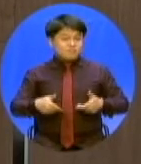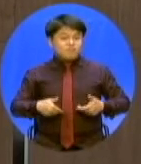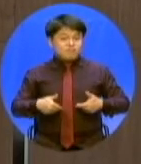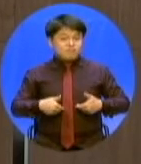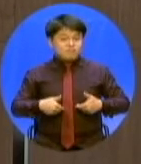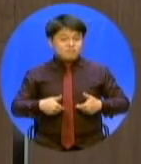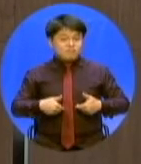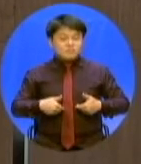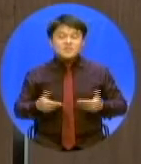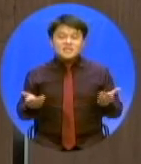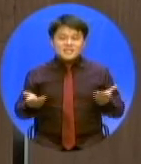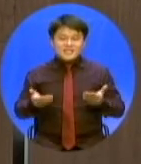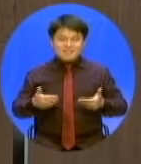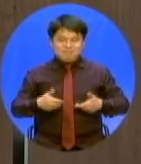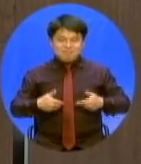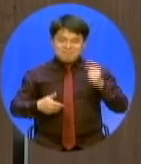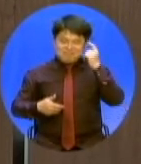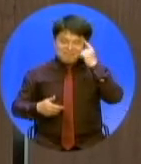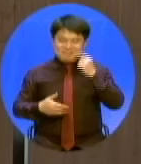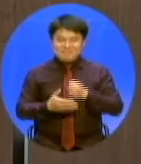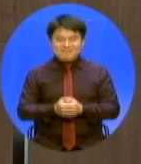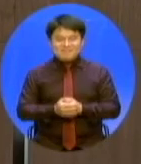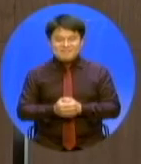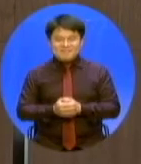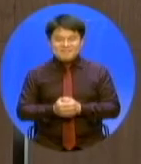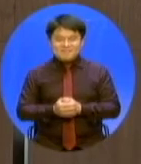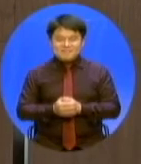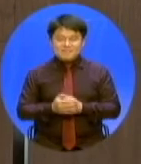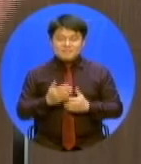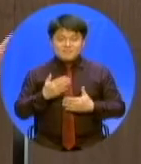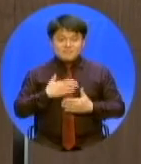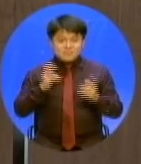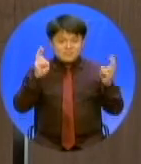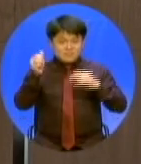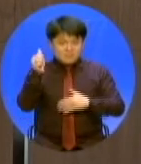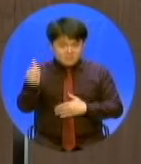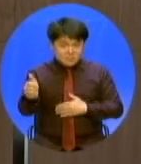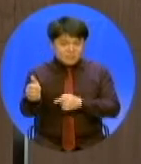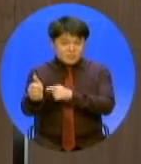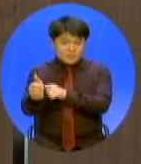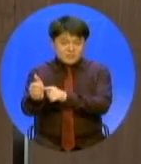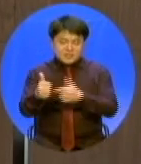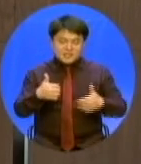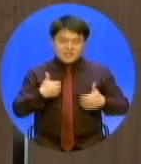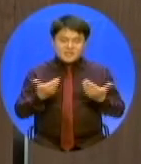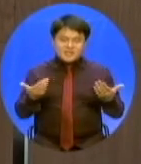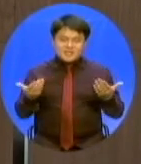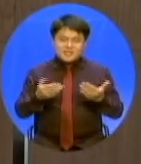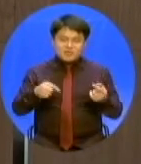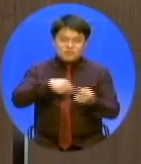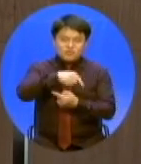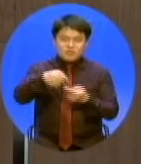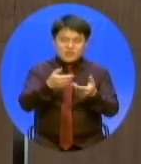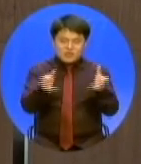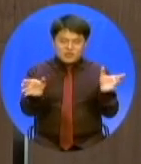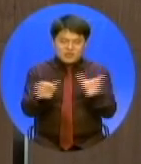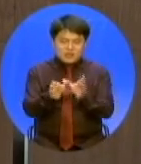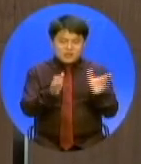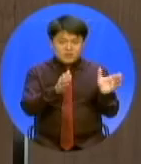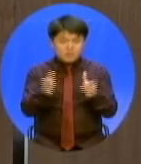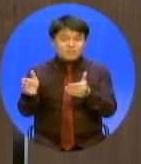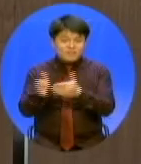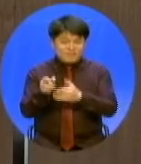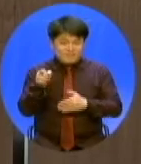즐거움을 같이 추구를 하면서 일을 해야 한다고 생각합니다. 그런데 저희 대표님께서는 뭐 즐거운 일터 운영팀이라는 곳을 마련을